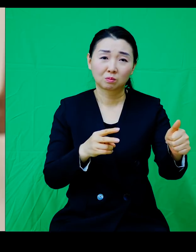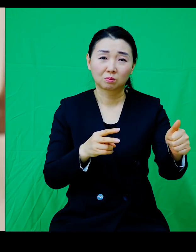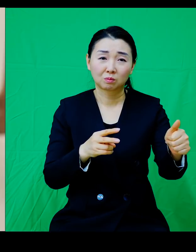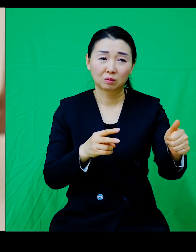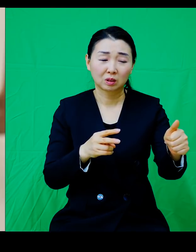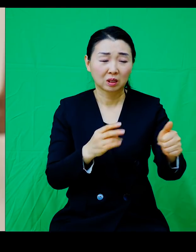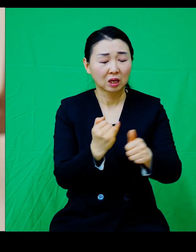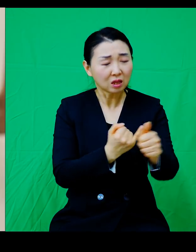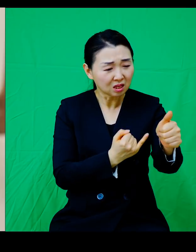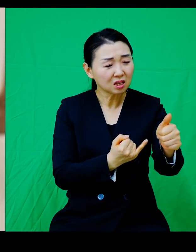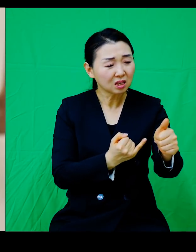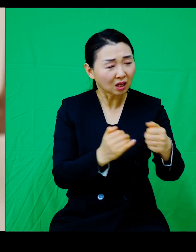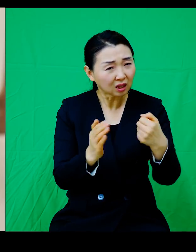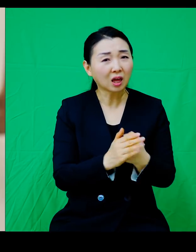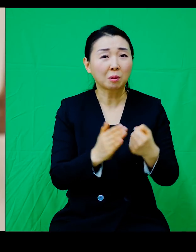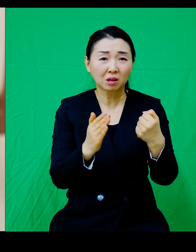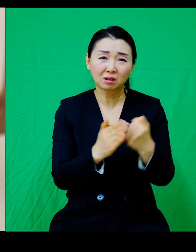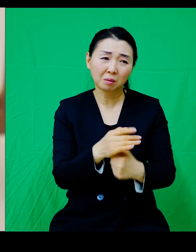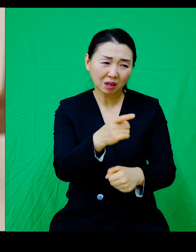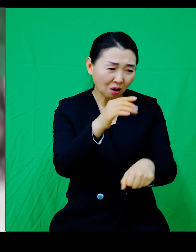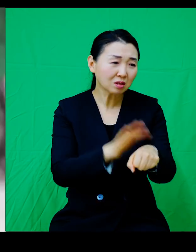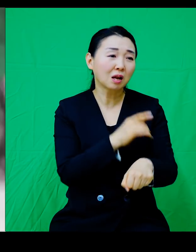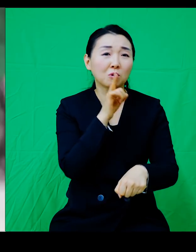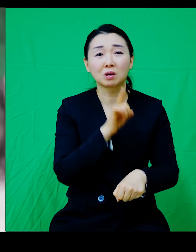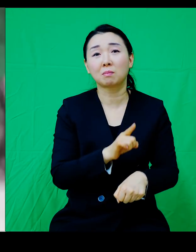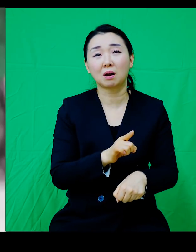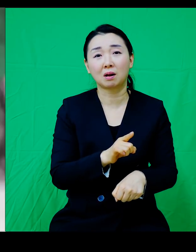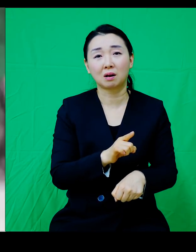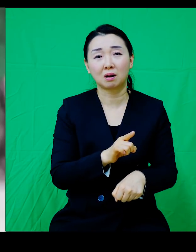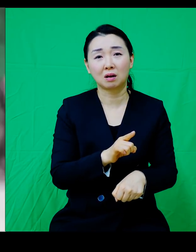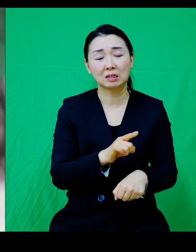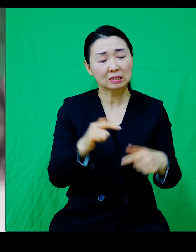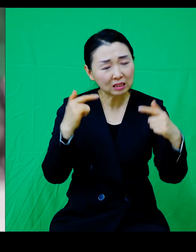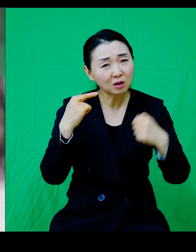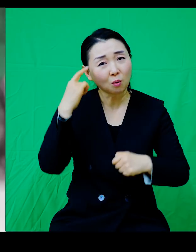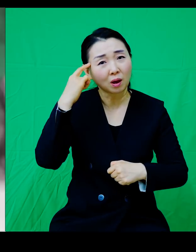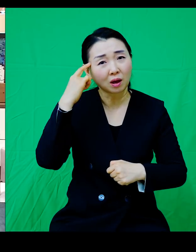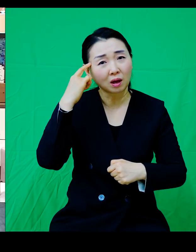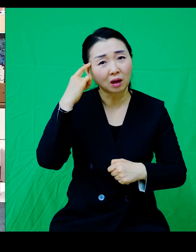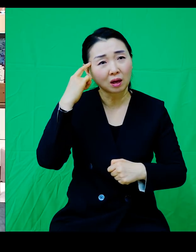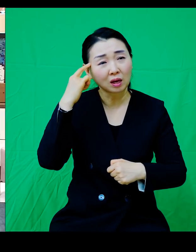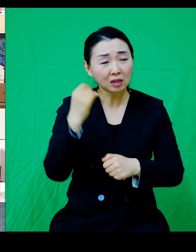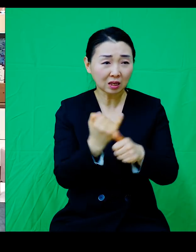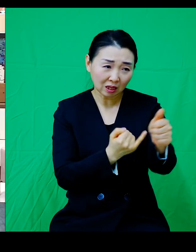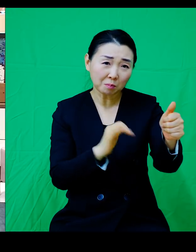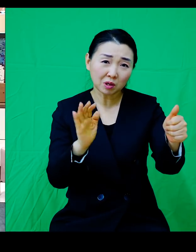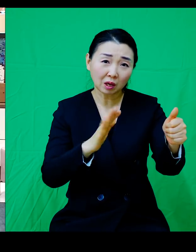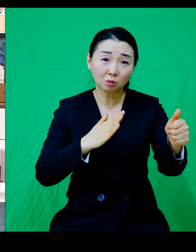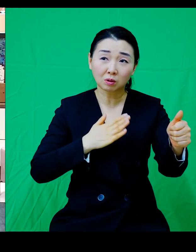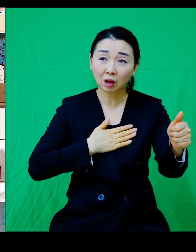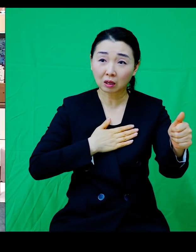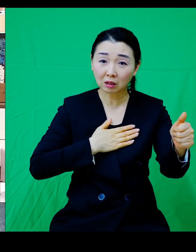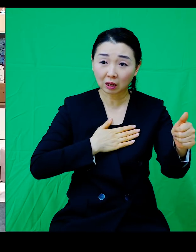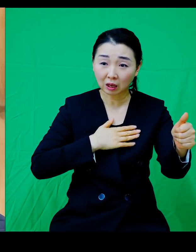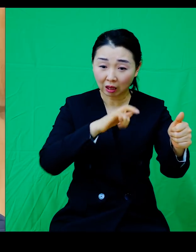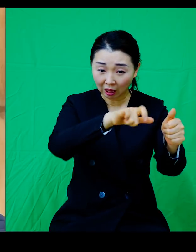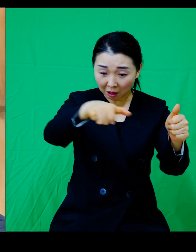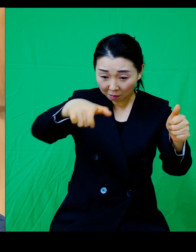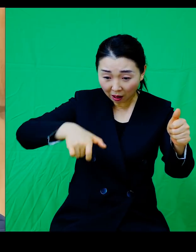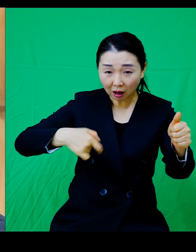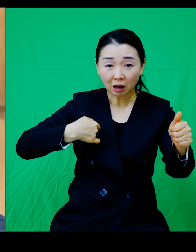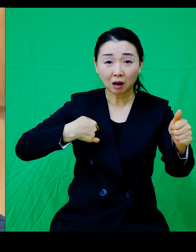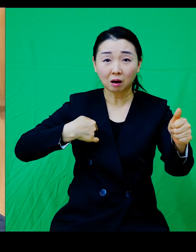맨날 그렇게 못되게 남편한테 네가 잘못됐다고 하게 됐을까라는 거를 이제 저의 그 화살이 남편이 아니라 저에게 갖고